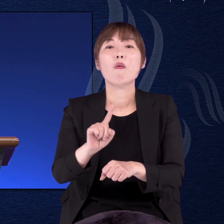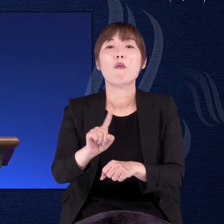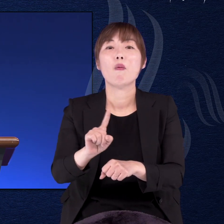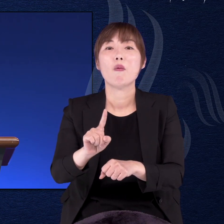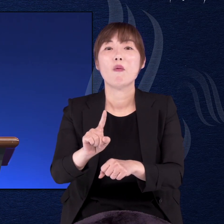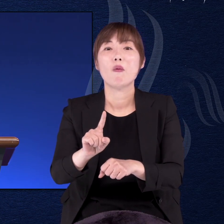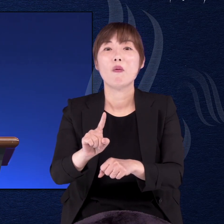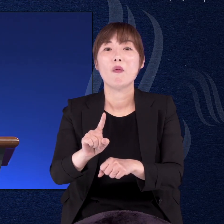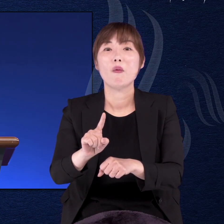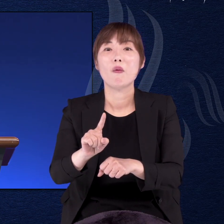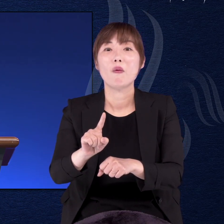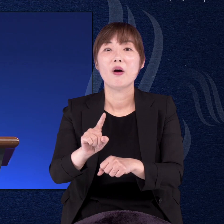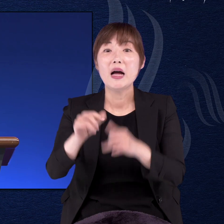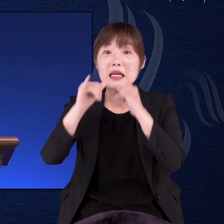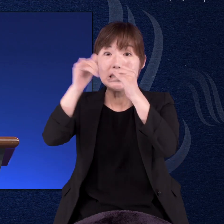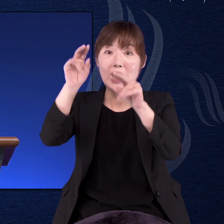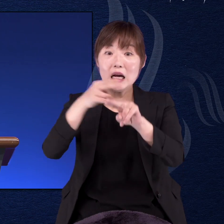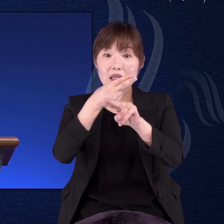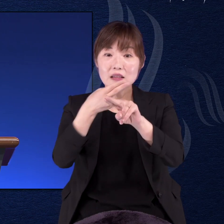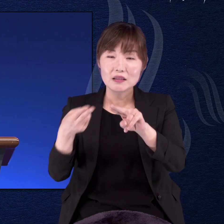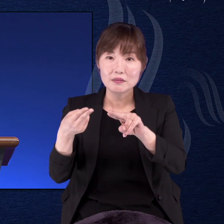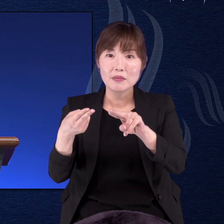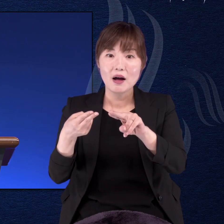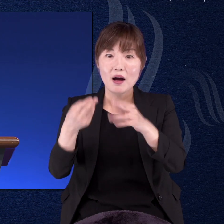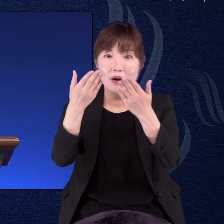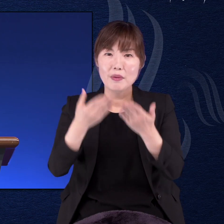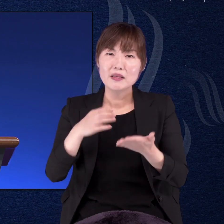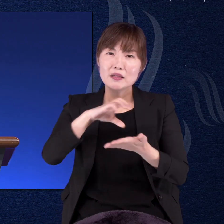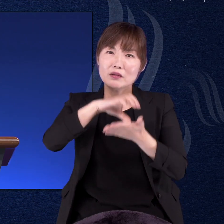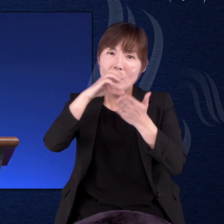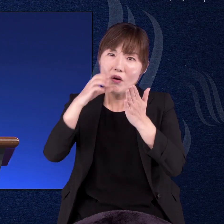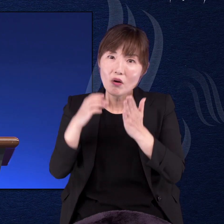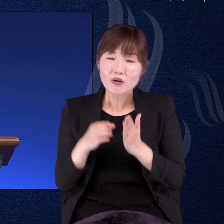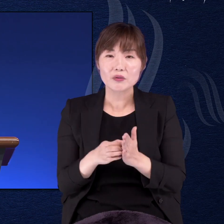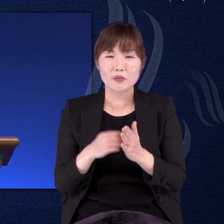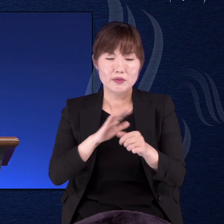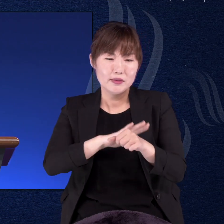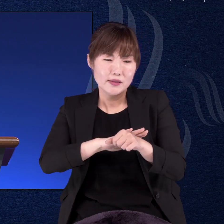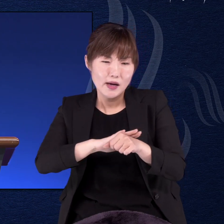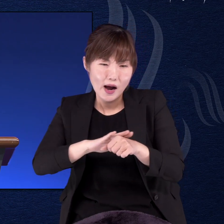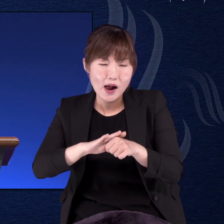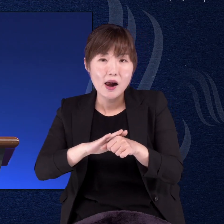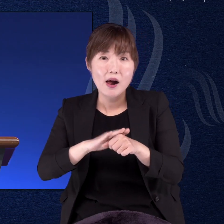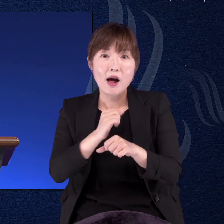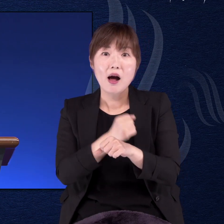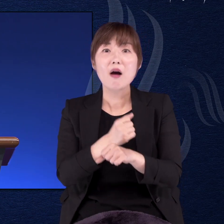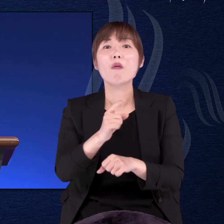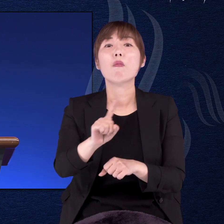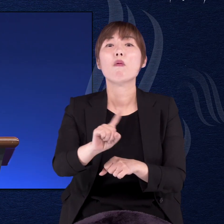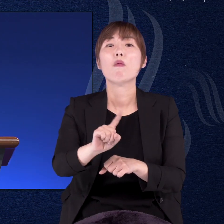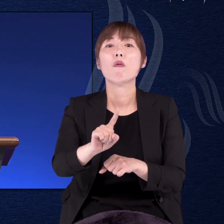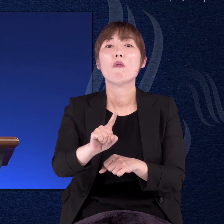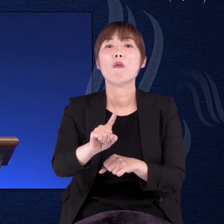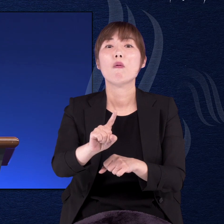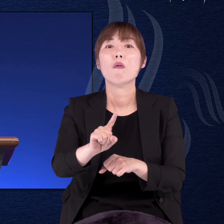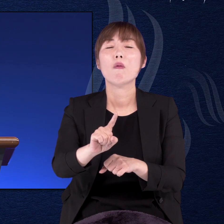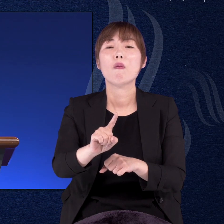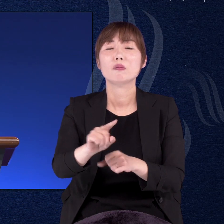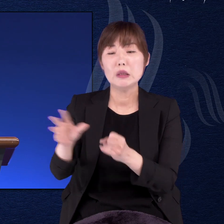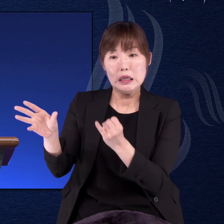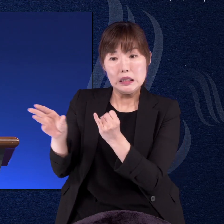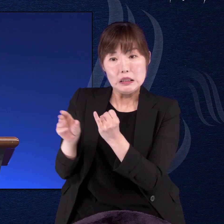전 이렇게 예쁜 새 아이를 받은 만큼 잘한 게 없어요. 그런데 태의 열매는 상급이래요.